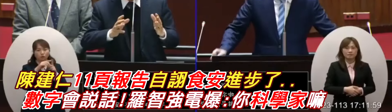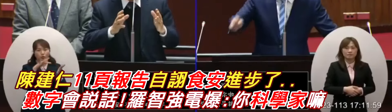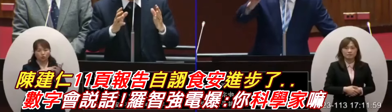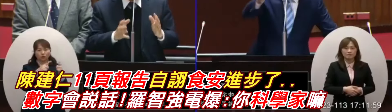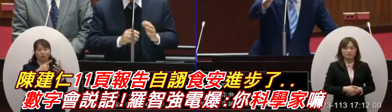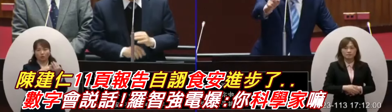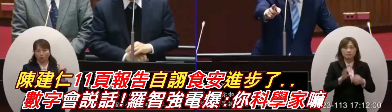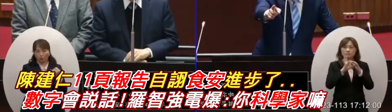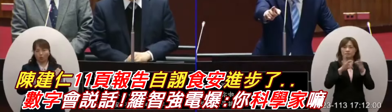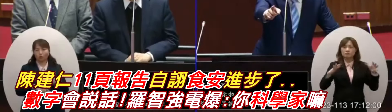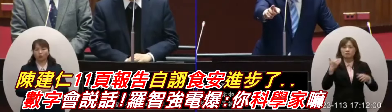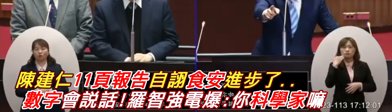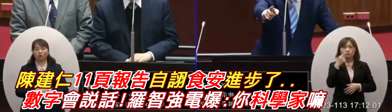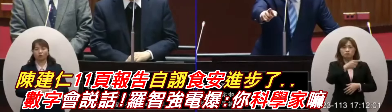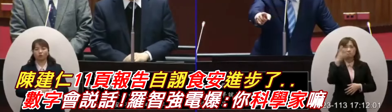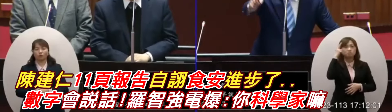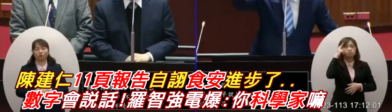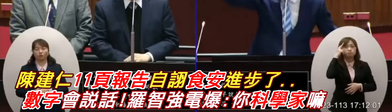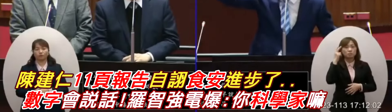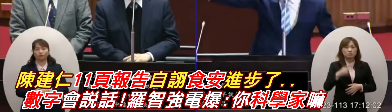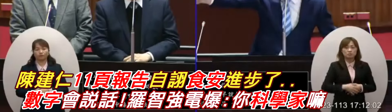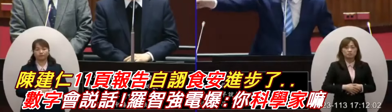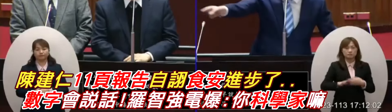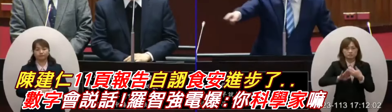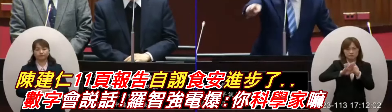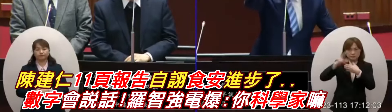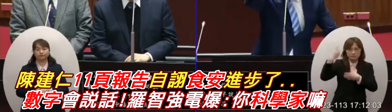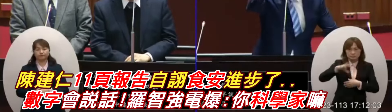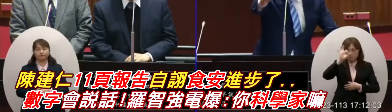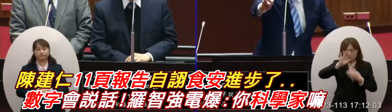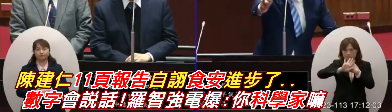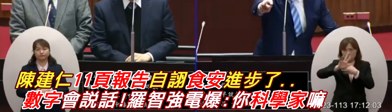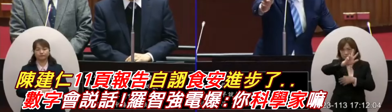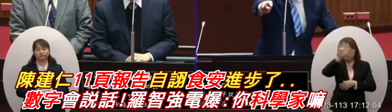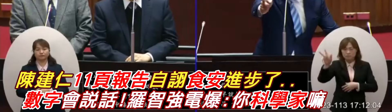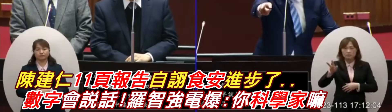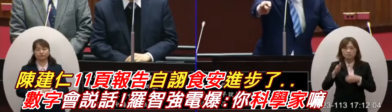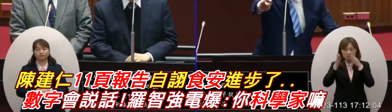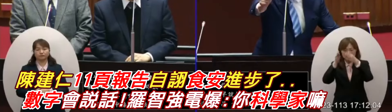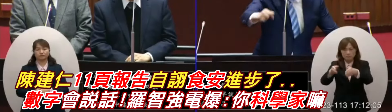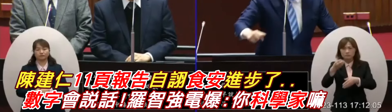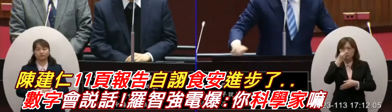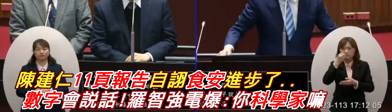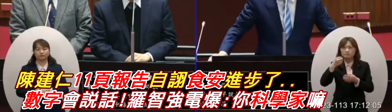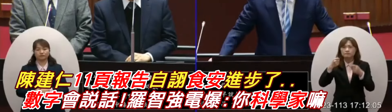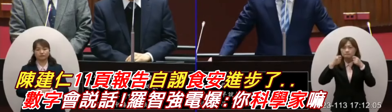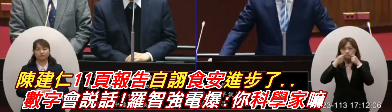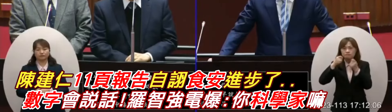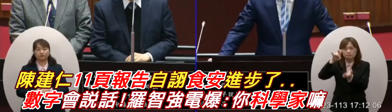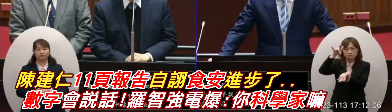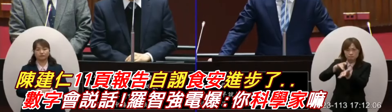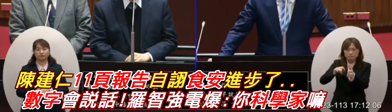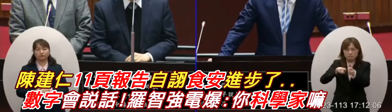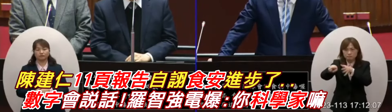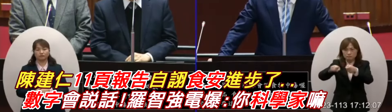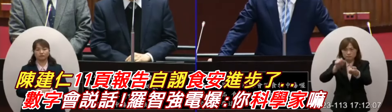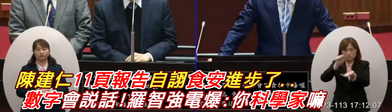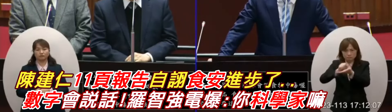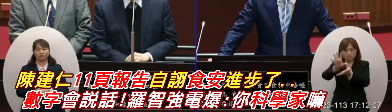数 没关系，你如果这么执着这件事情，你另外再找一天做食品中毒的专案报告，可不